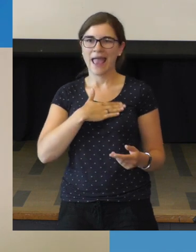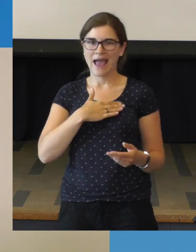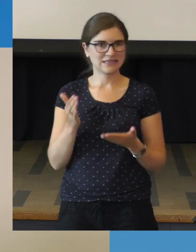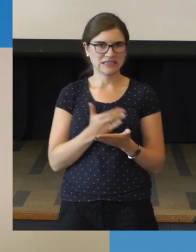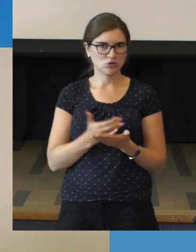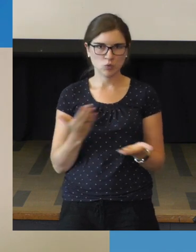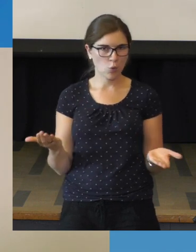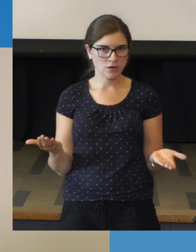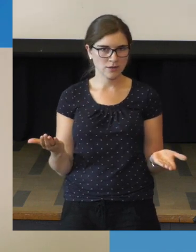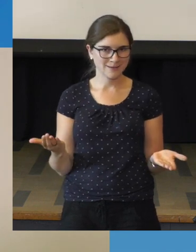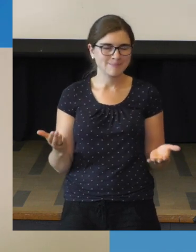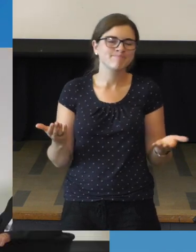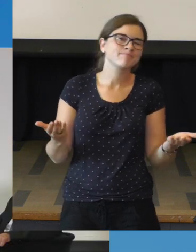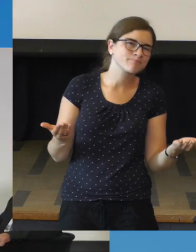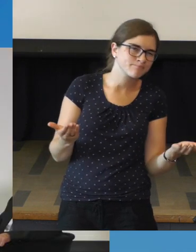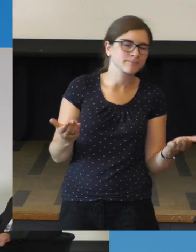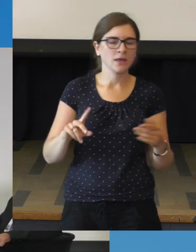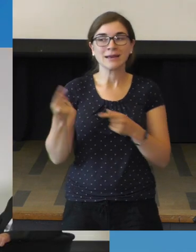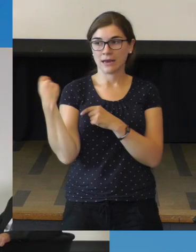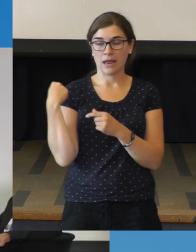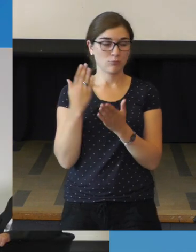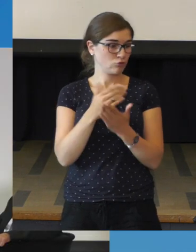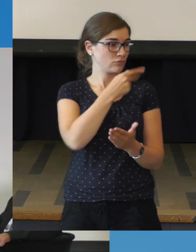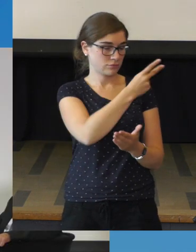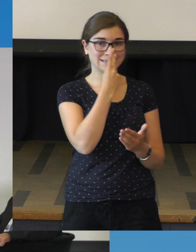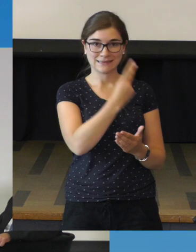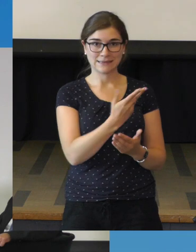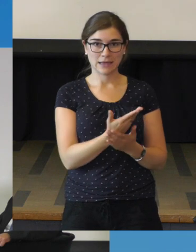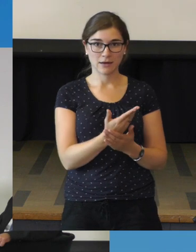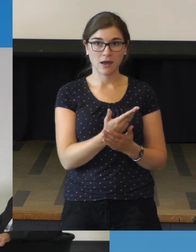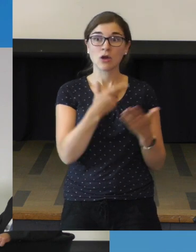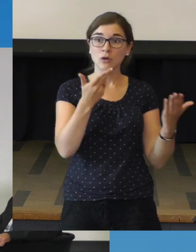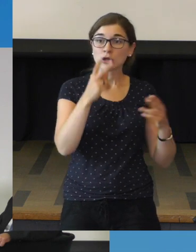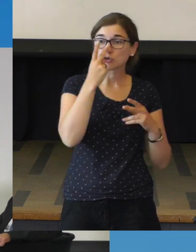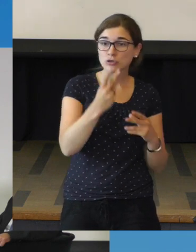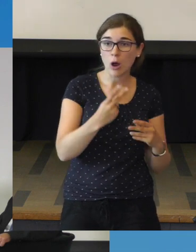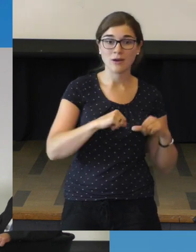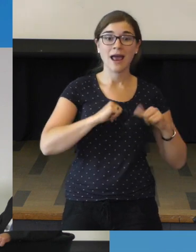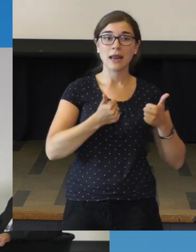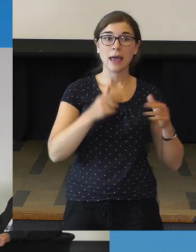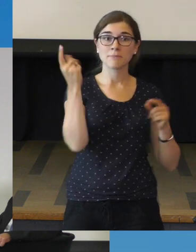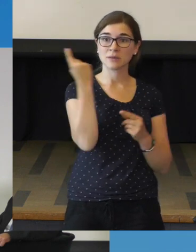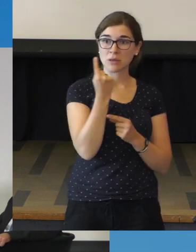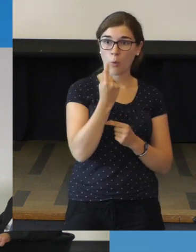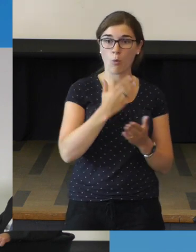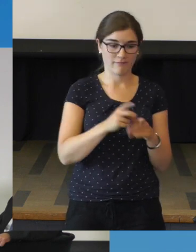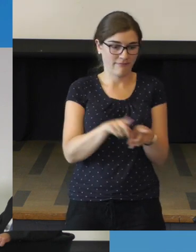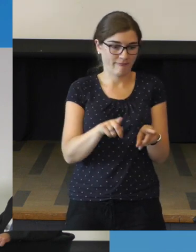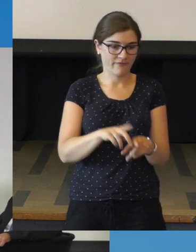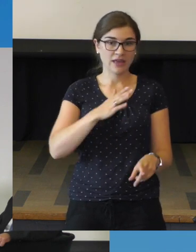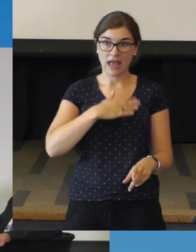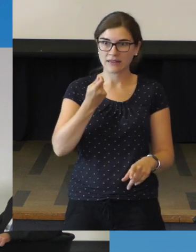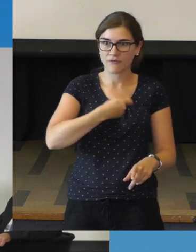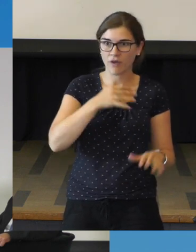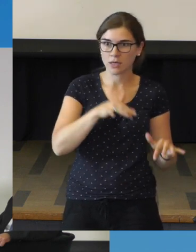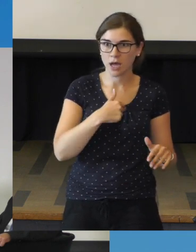man natürlich differenzieren, wie Herr Rathaus das eindrucksvoll gezeigt hat, erstmal ob eine akut lebensbedrohliche Erkrankung wie der Herzinfarkt vorliegt. Wenn so etwas